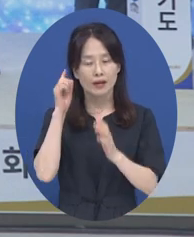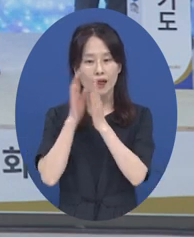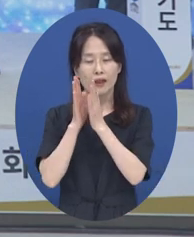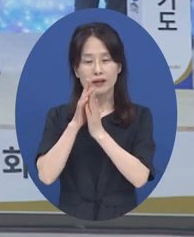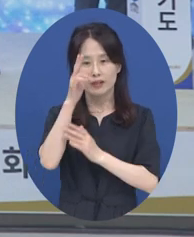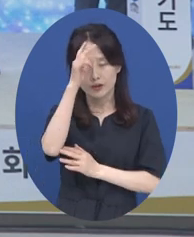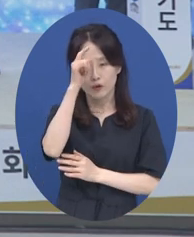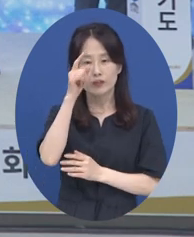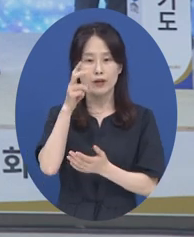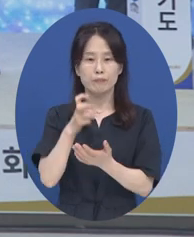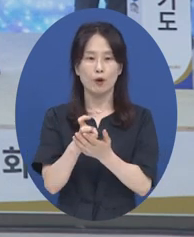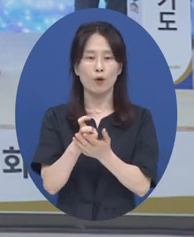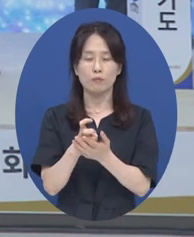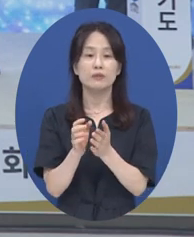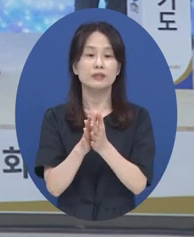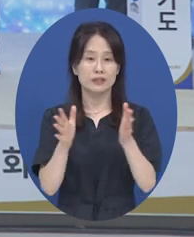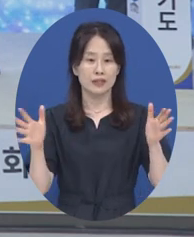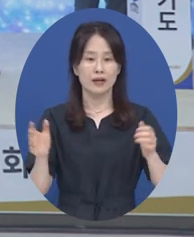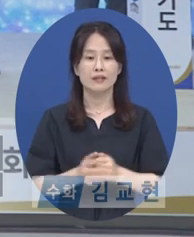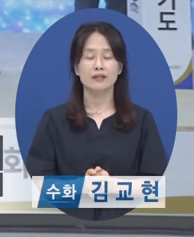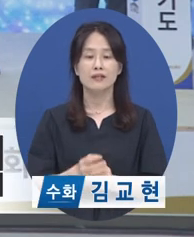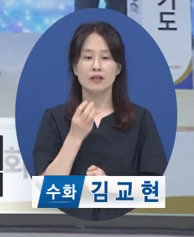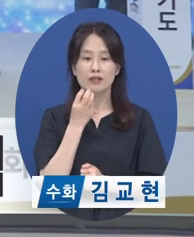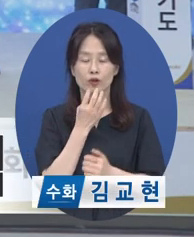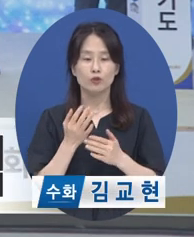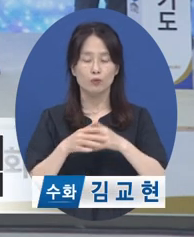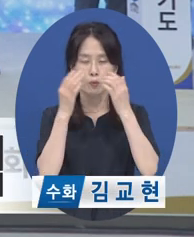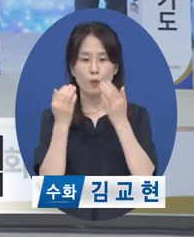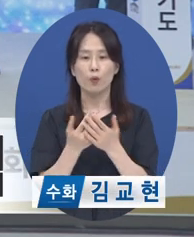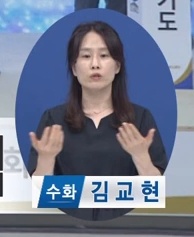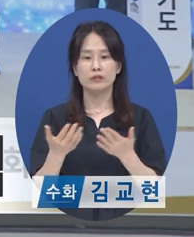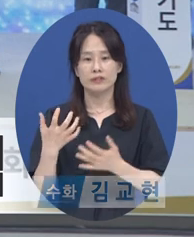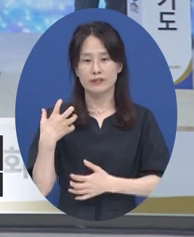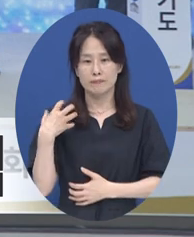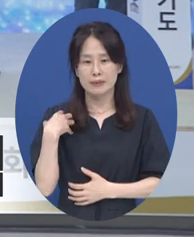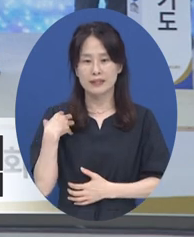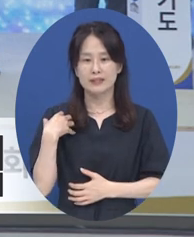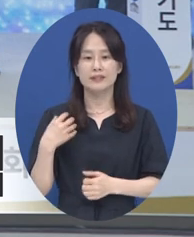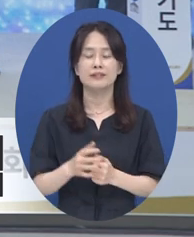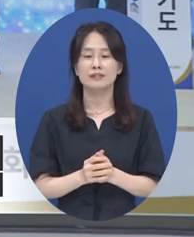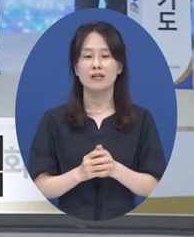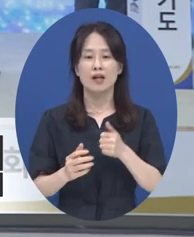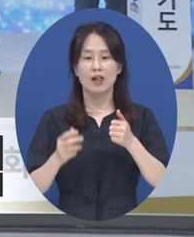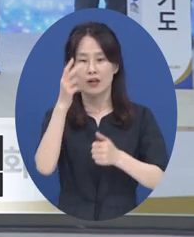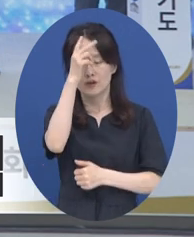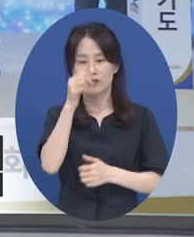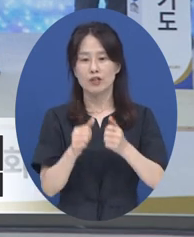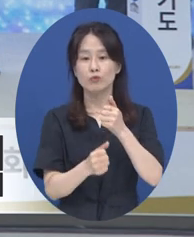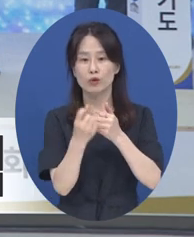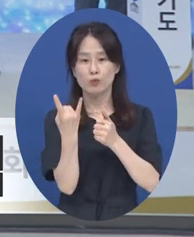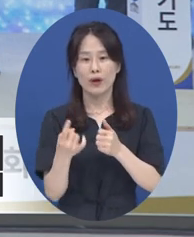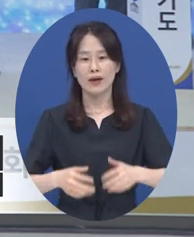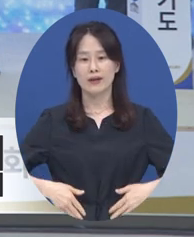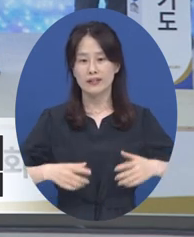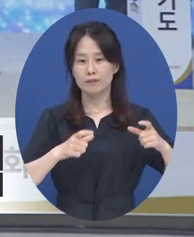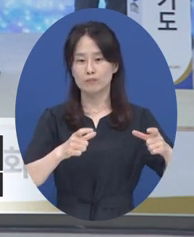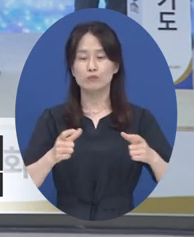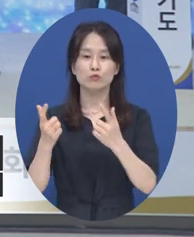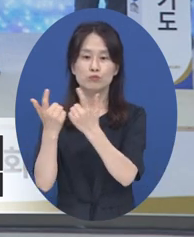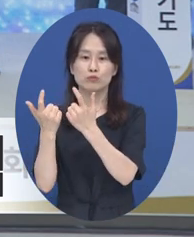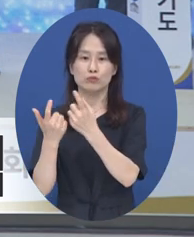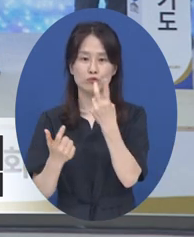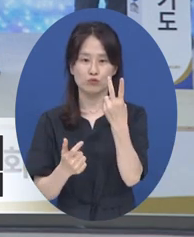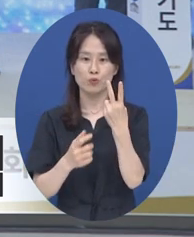자체 경찰 제도가 전면 시행 되었습니다 경기도 자체 경찰 사물을 총괄할 자체 경찰 위원회가 남부와 북부 두 곳의 꾸려